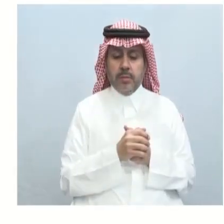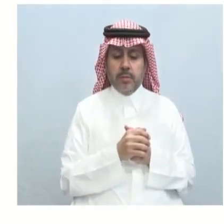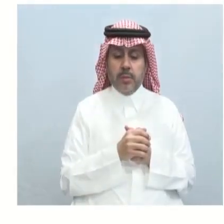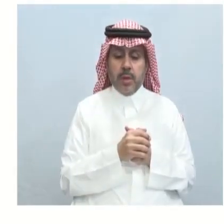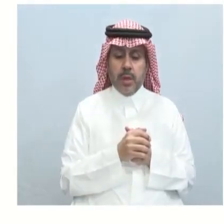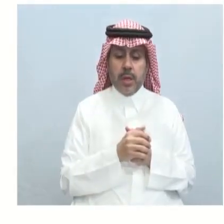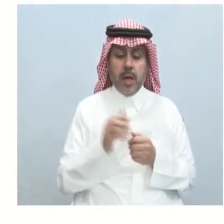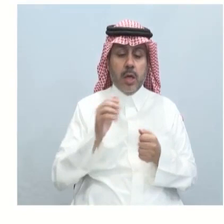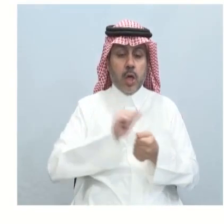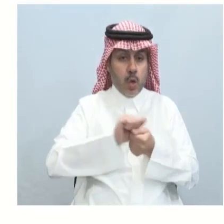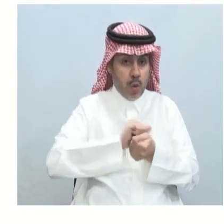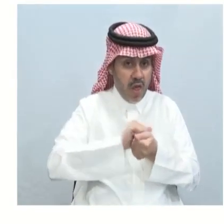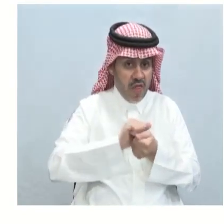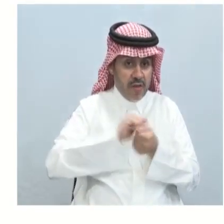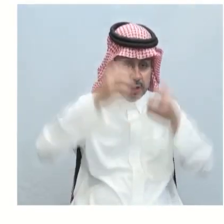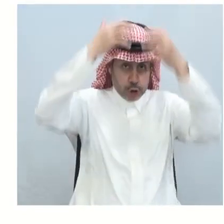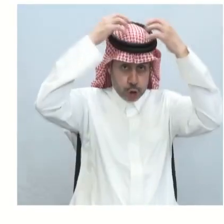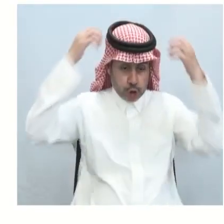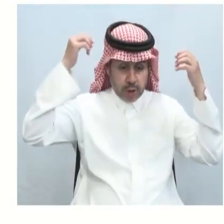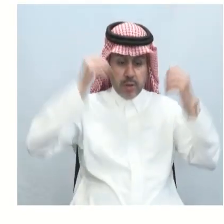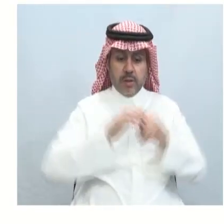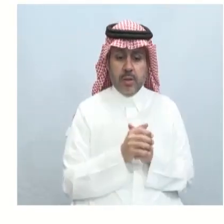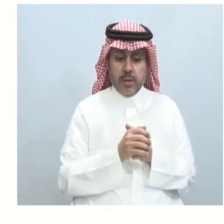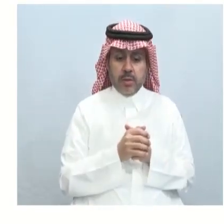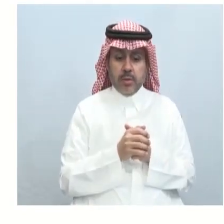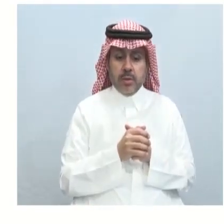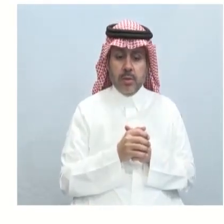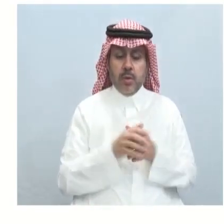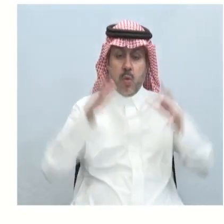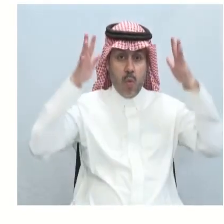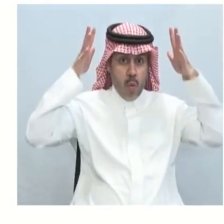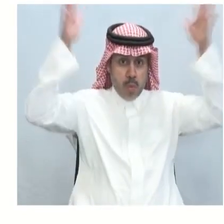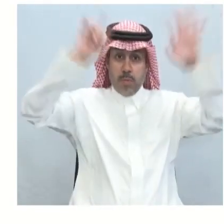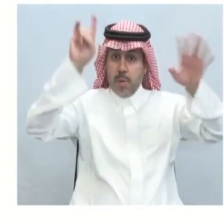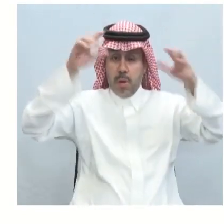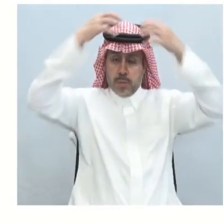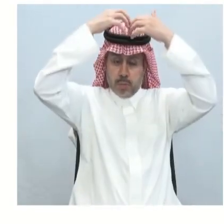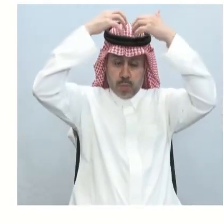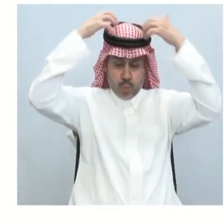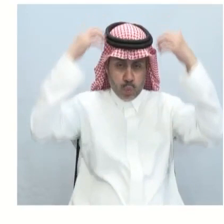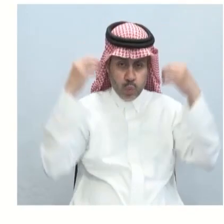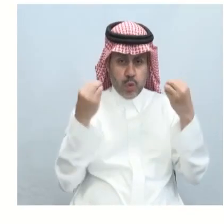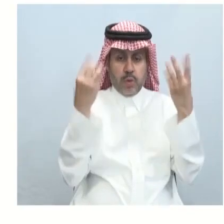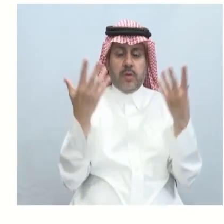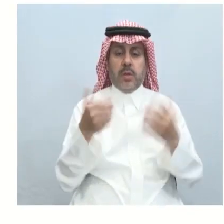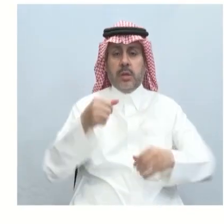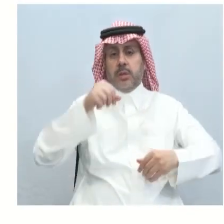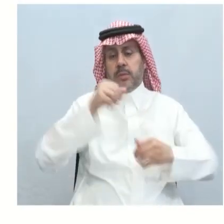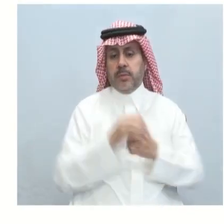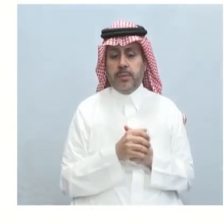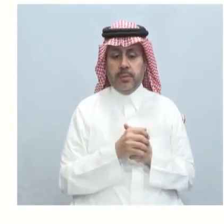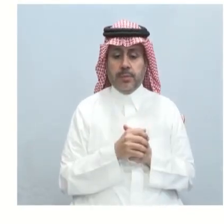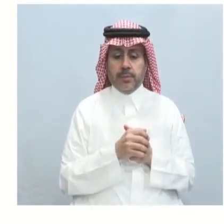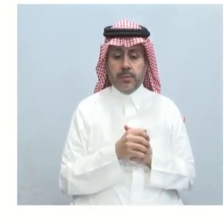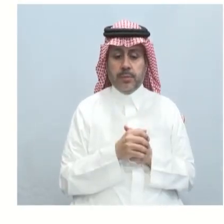كان النبي صلى الله عليه وسلم ينظف شعر راسه ولا يتركه اشعث متفرقا